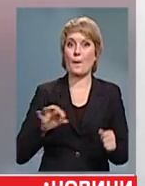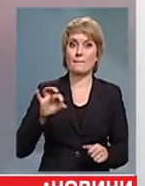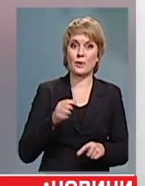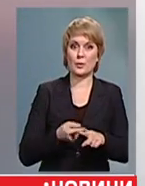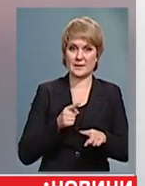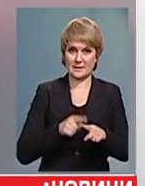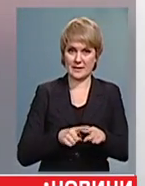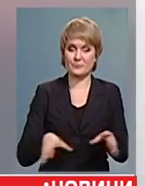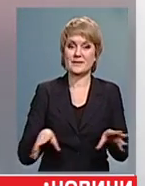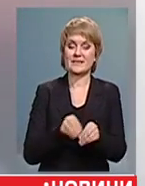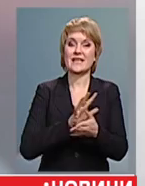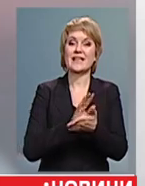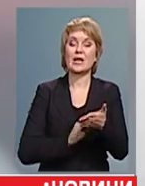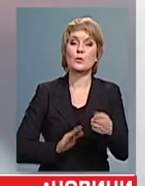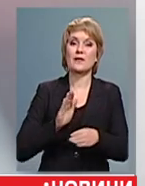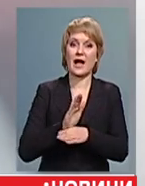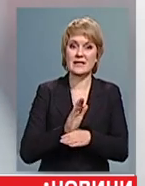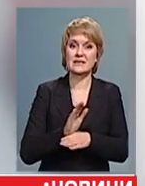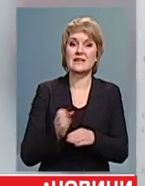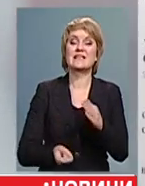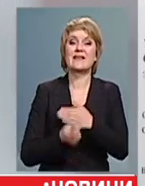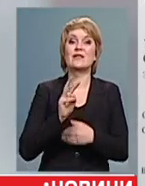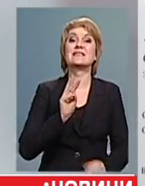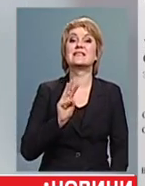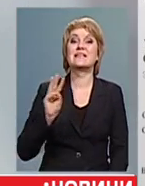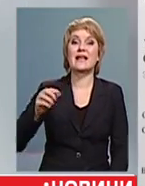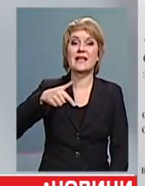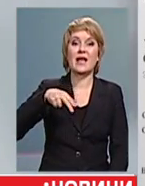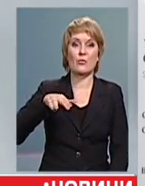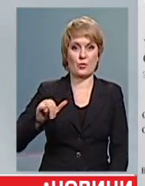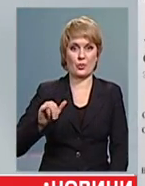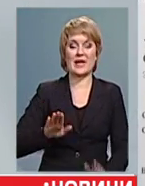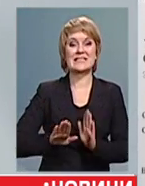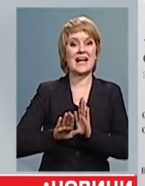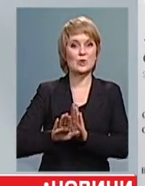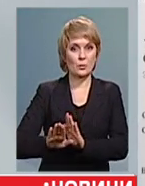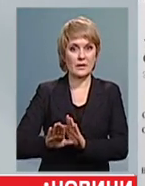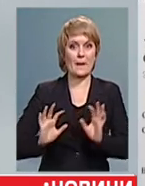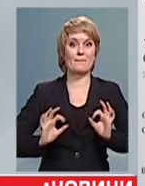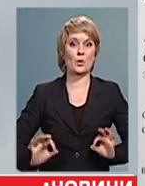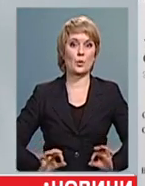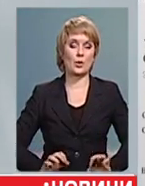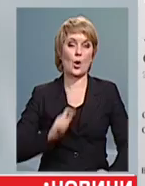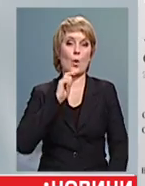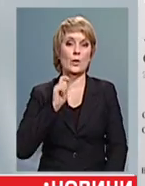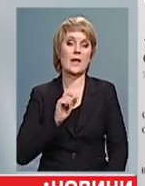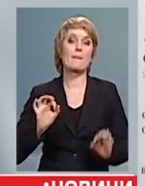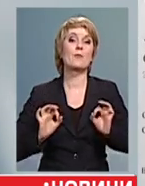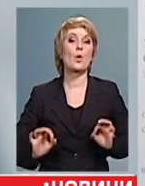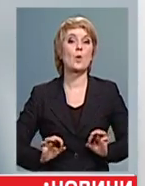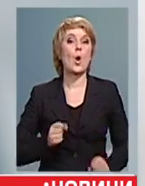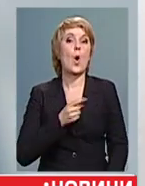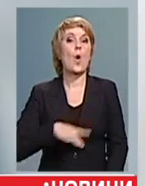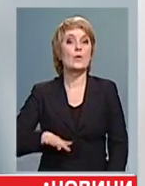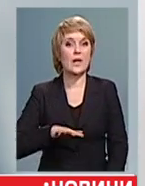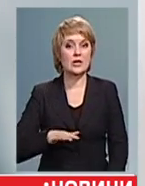вранці з'явилося на сайті ГПУ. Там сказано, посаду заступника Генпрокурора України, прокурора Одещини скоротили, щоб привести структуру